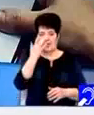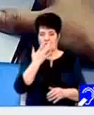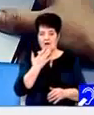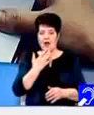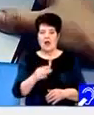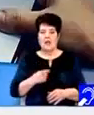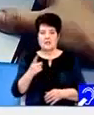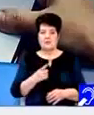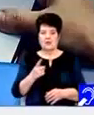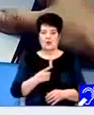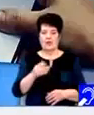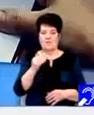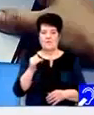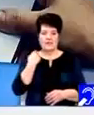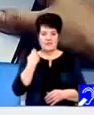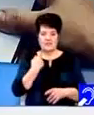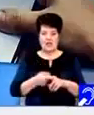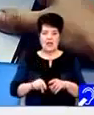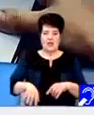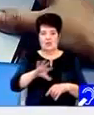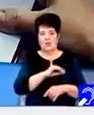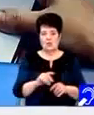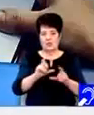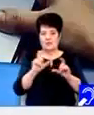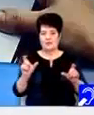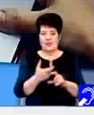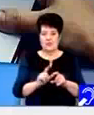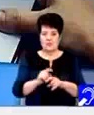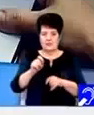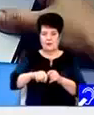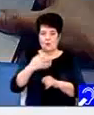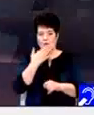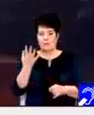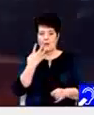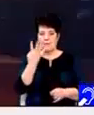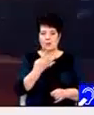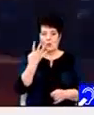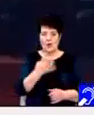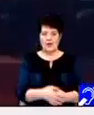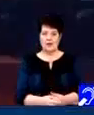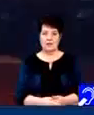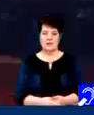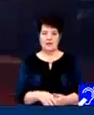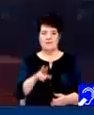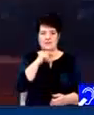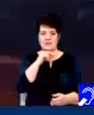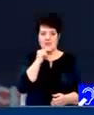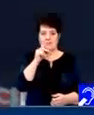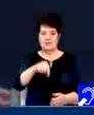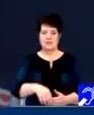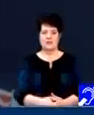inspectorii fiscali vor verifica toate documentele agenților economici din ultimii 4 ani. Fiți atenți